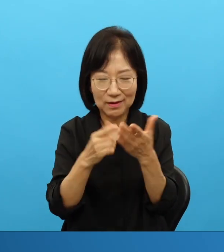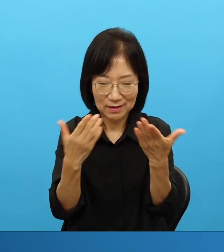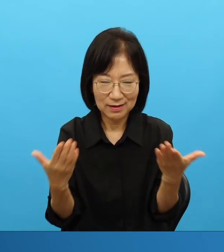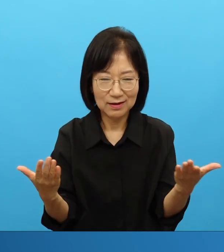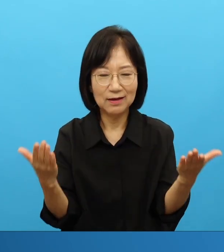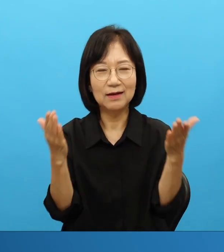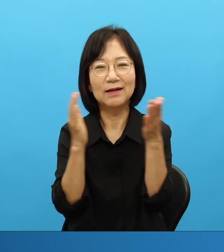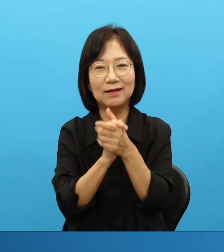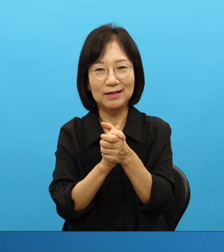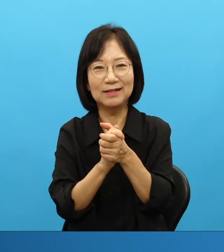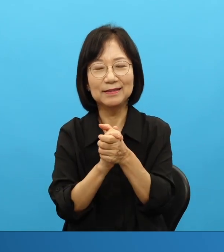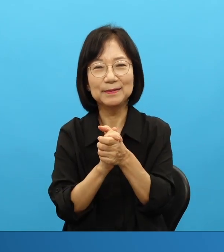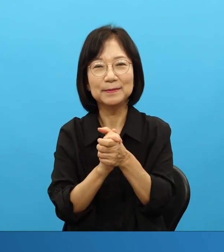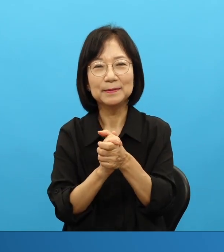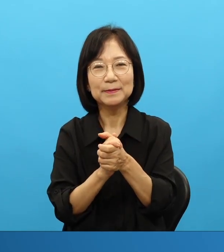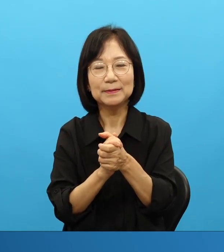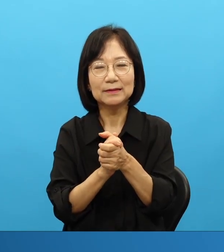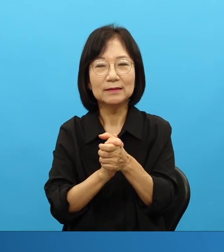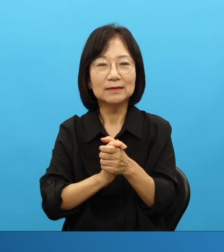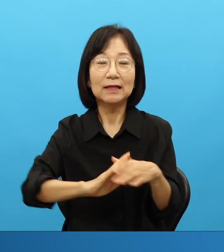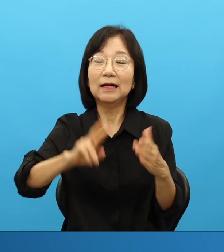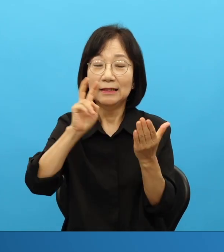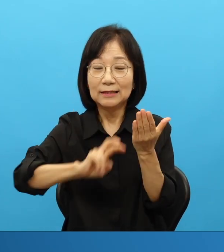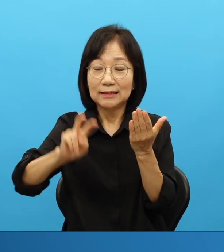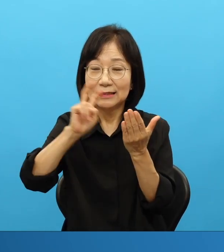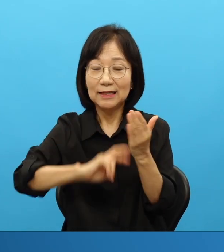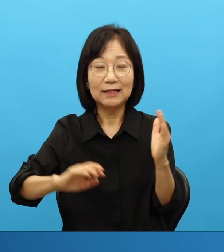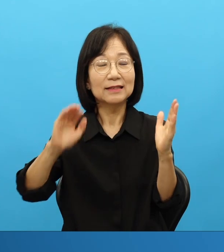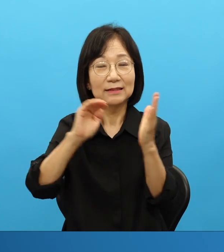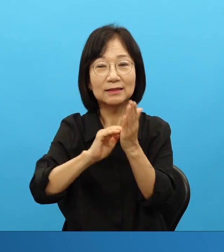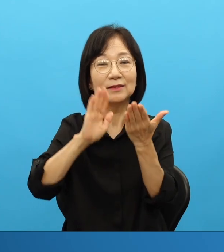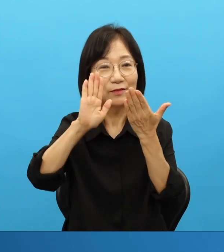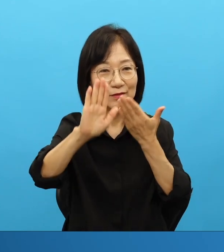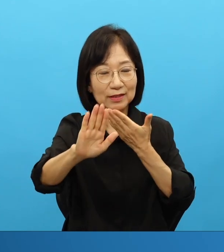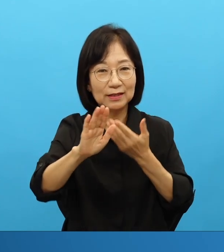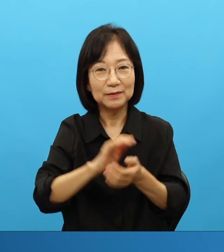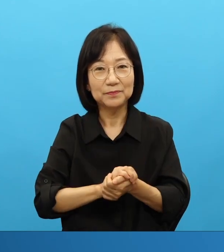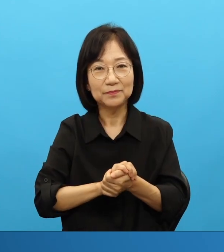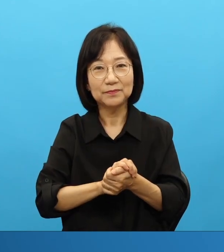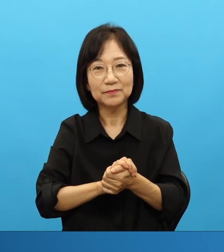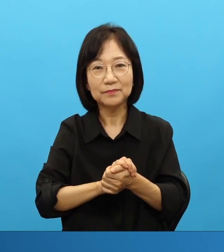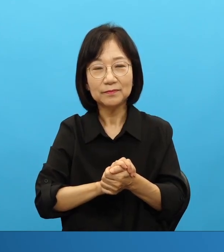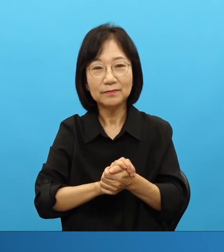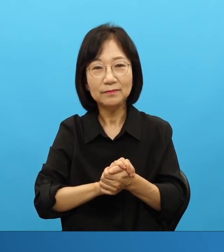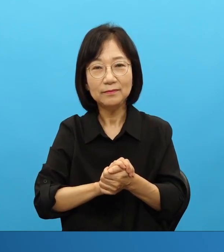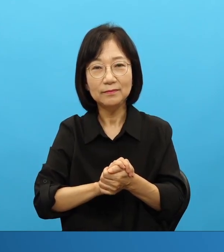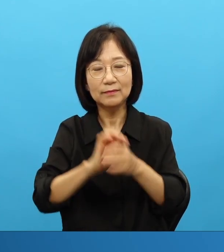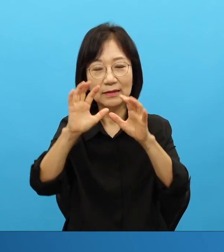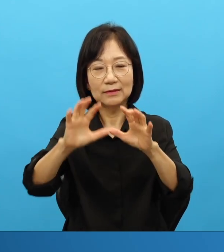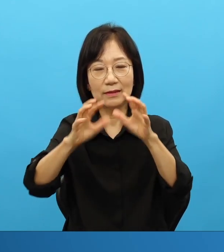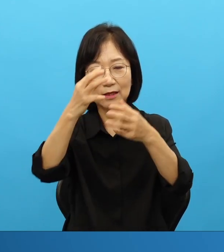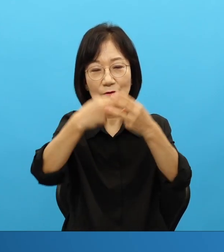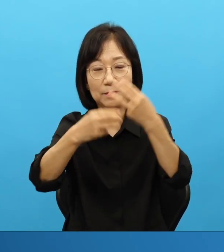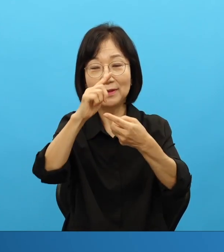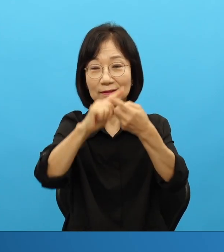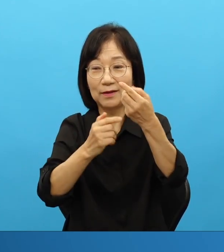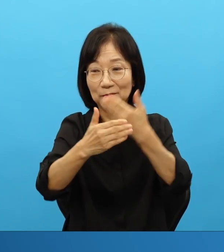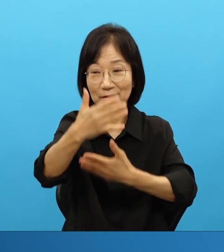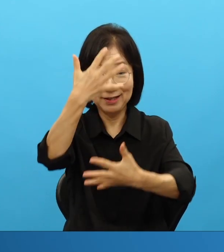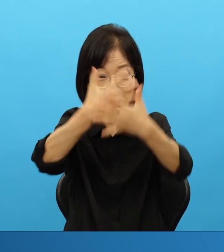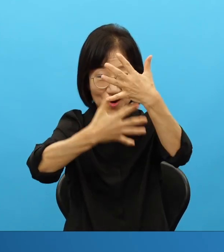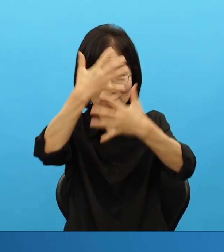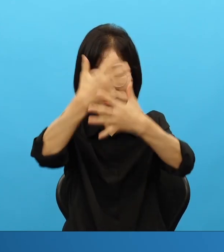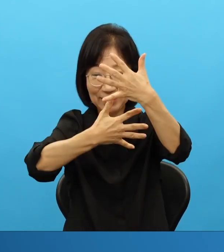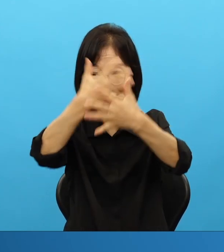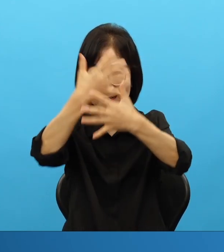아멘. 다윗 찬양대 찬양 후에 WRC 영상 시청하시고